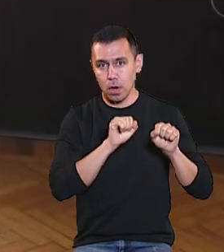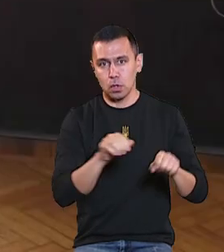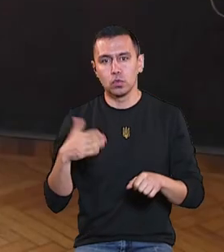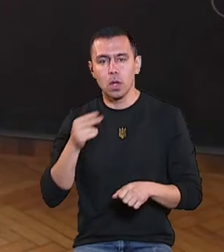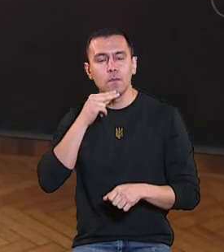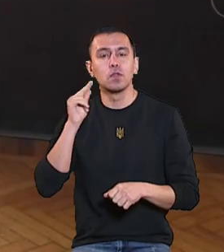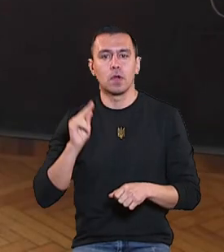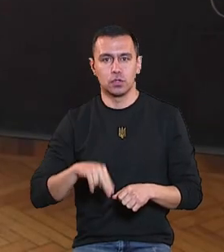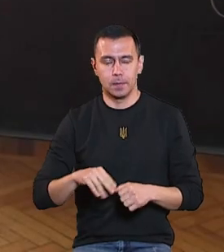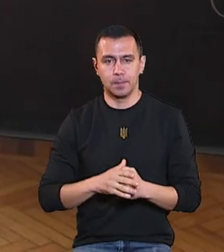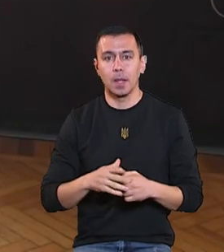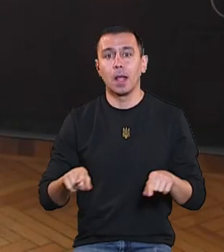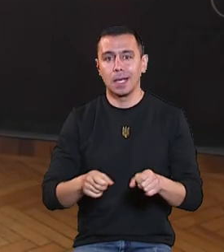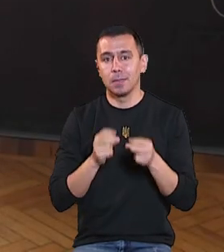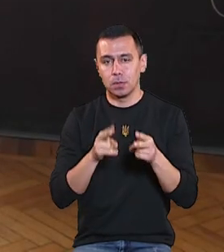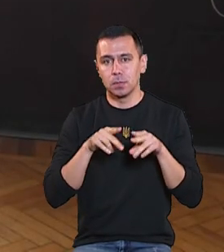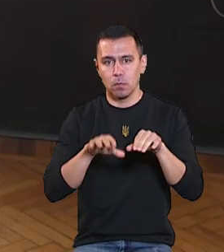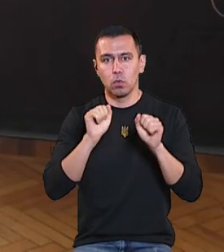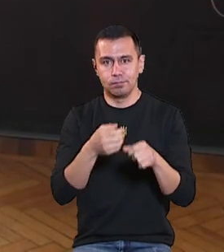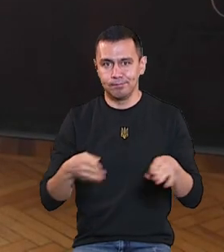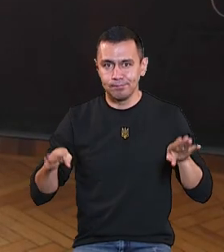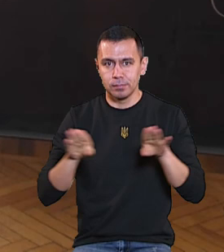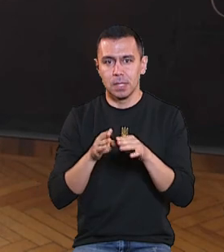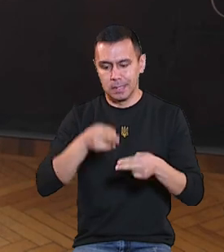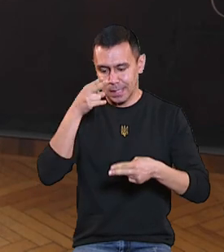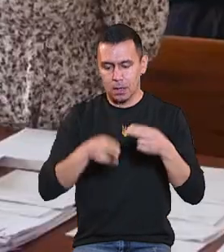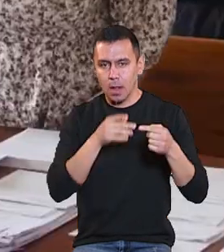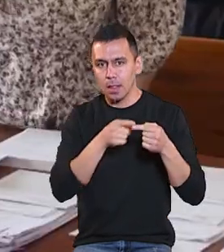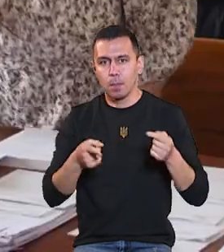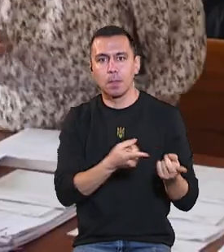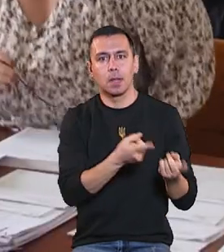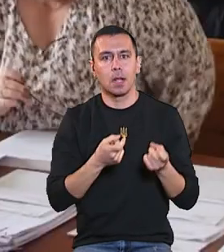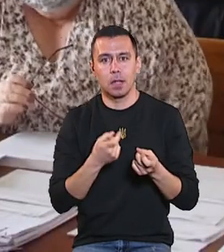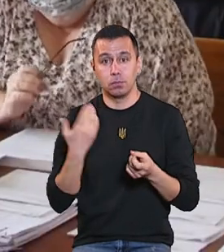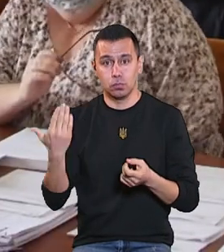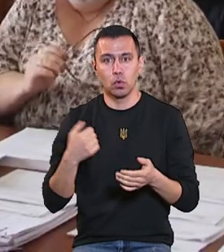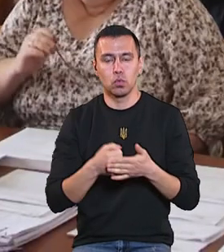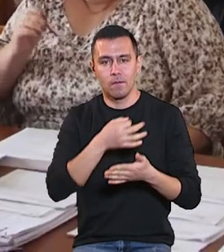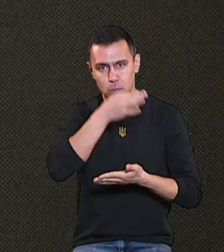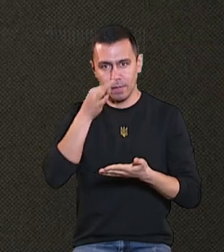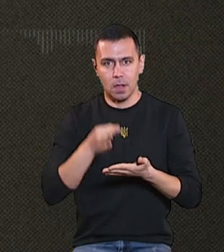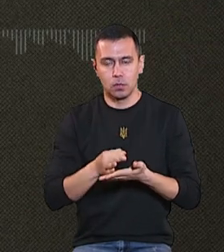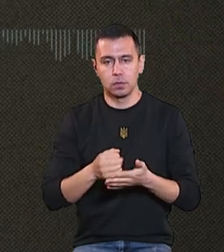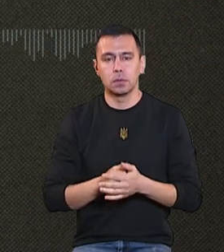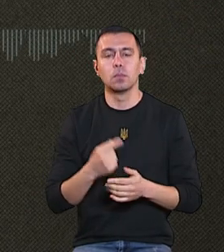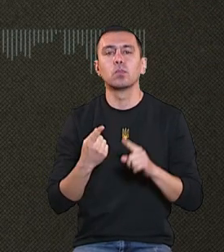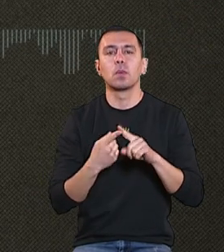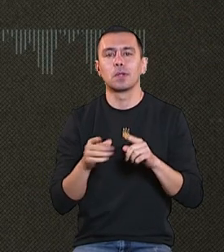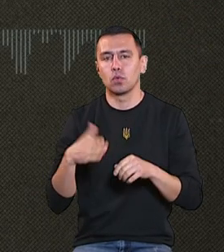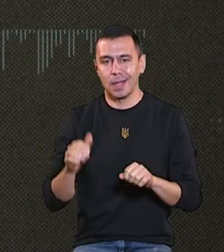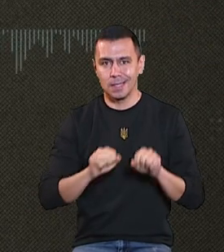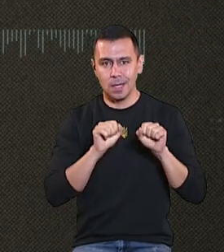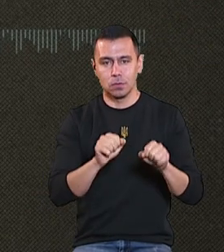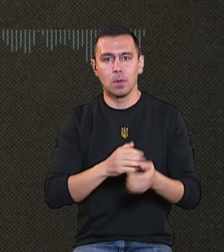обвинувачення Ольга Веретільник. Та кримінальну справу можуть закрити, спливає термін притягнення Віктора Крайтора до відповідальності. По-перше, сторона